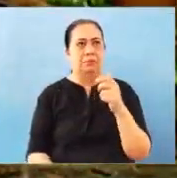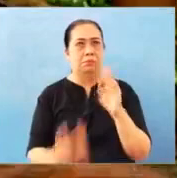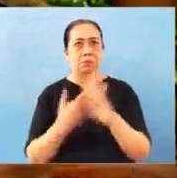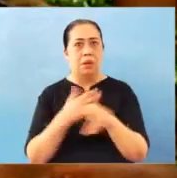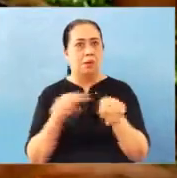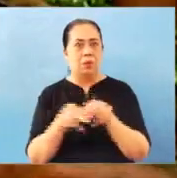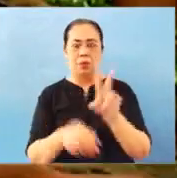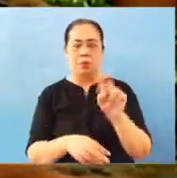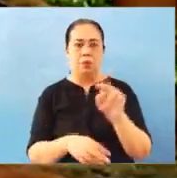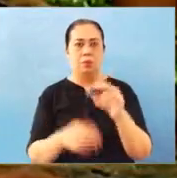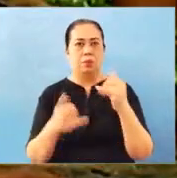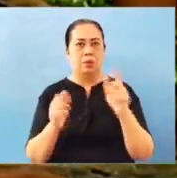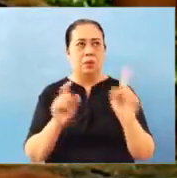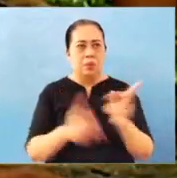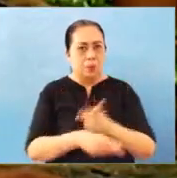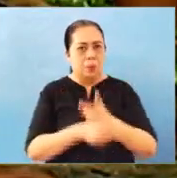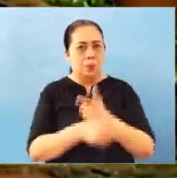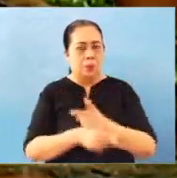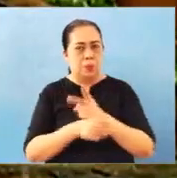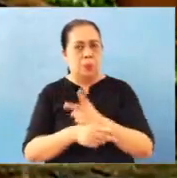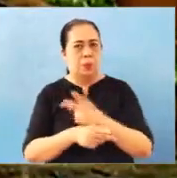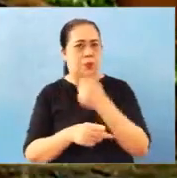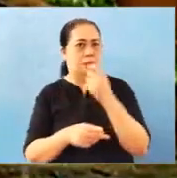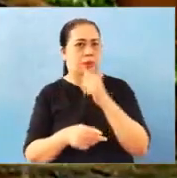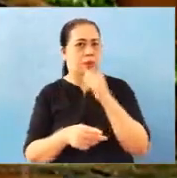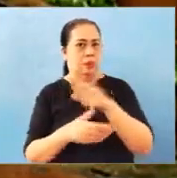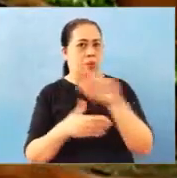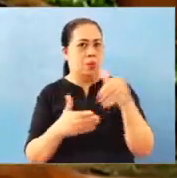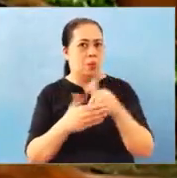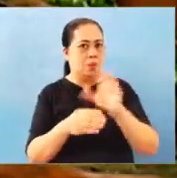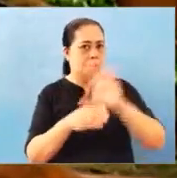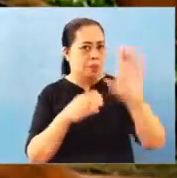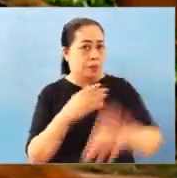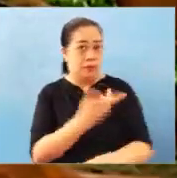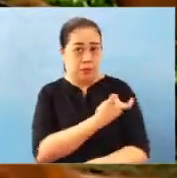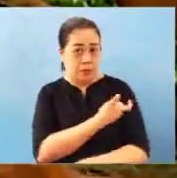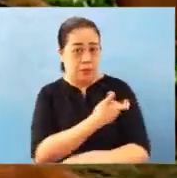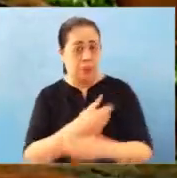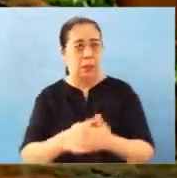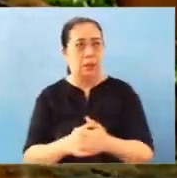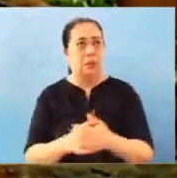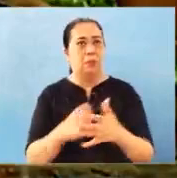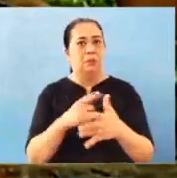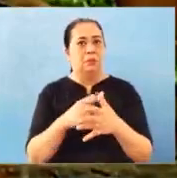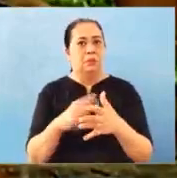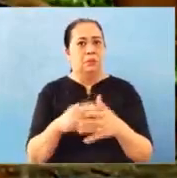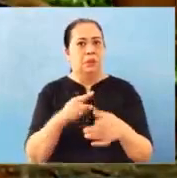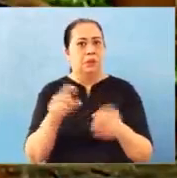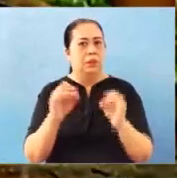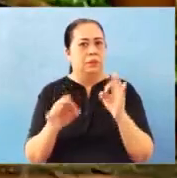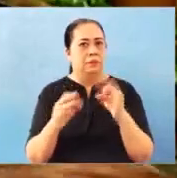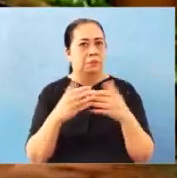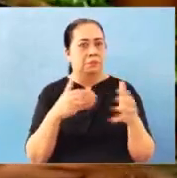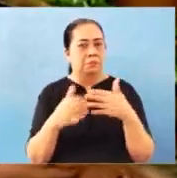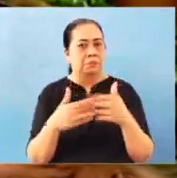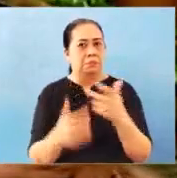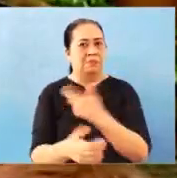lang muna. Kasi hindi pa naman lahat fully vaccinated. Tapos kahit nga vaccinated ka, pwede ka